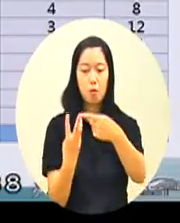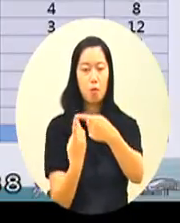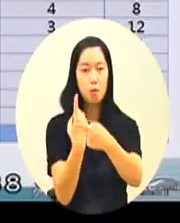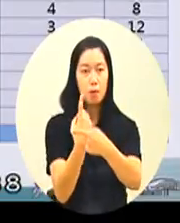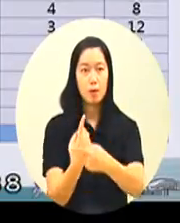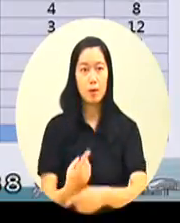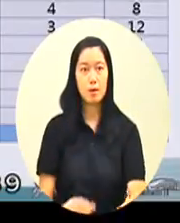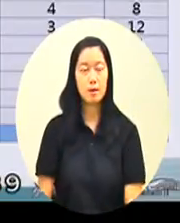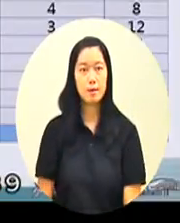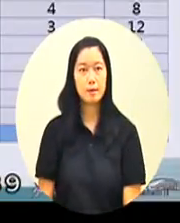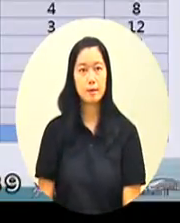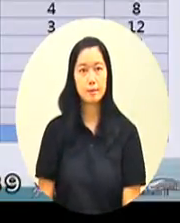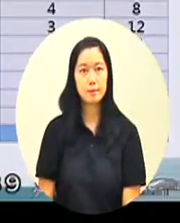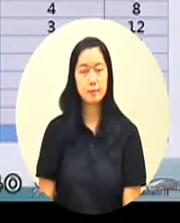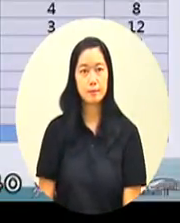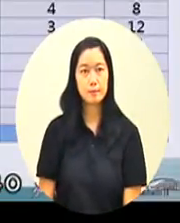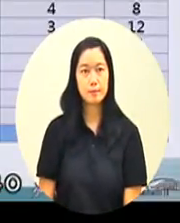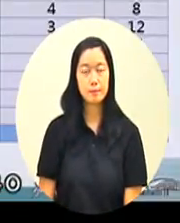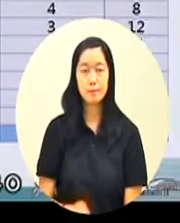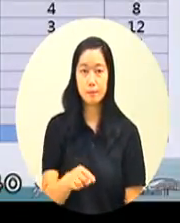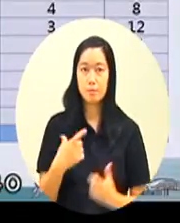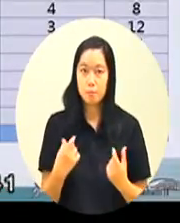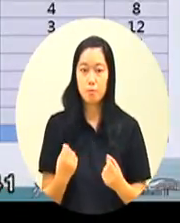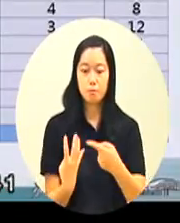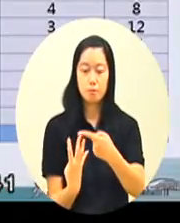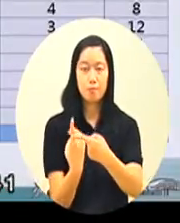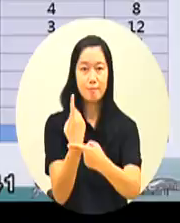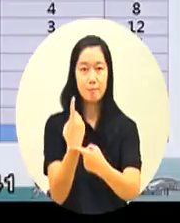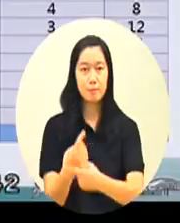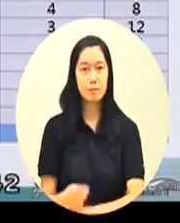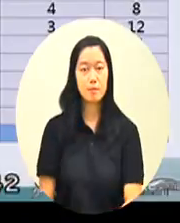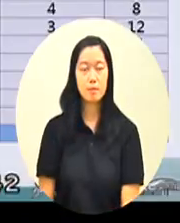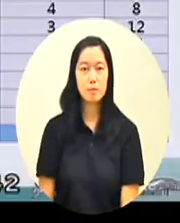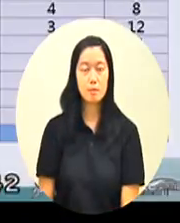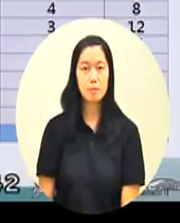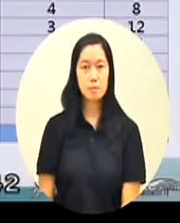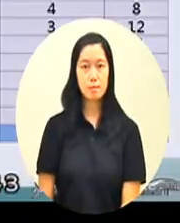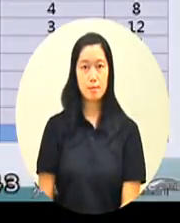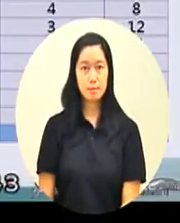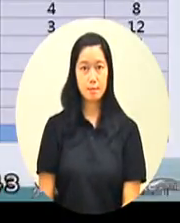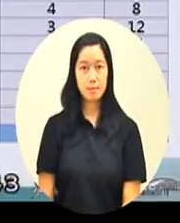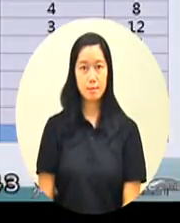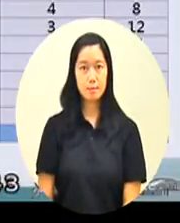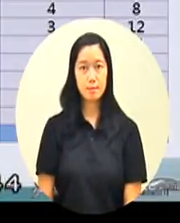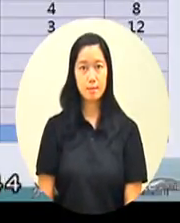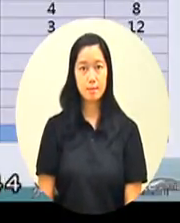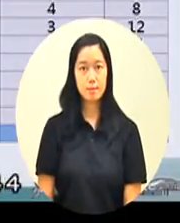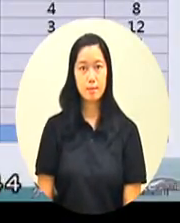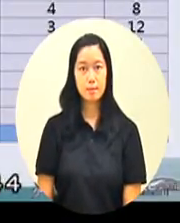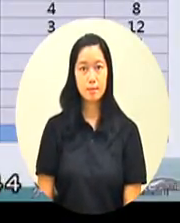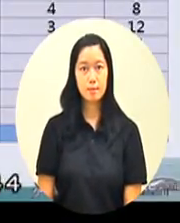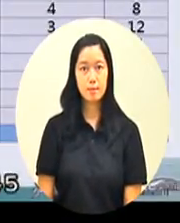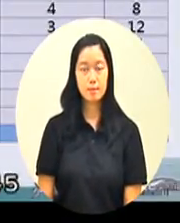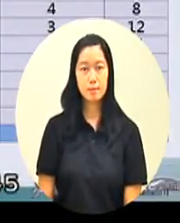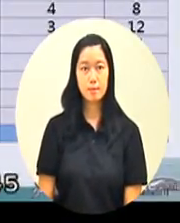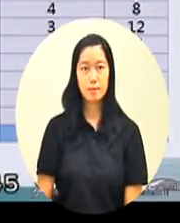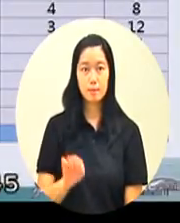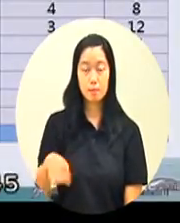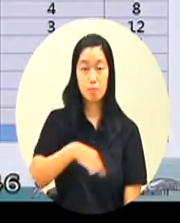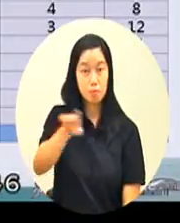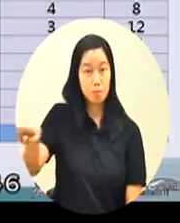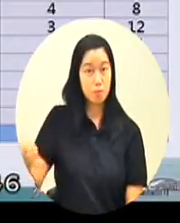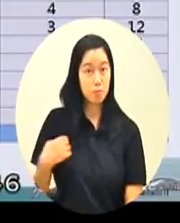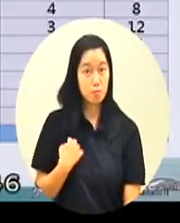那就原来的四分之一了哈。那另外一个是我们的那个非常关心的，